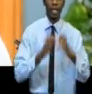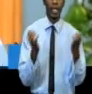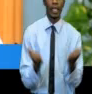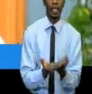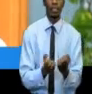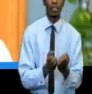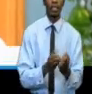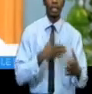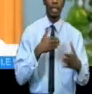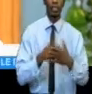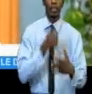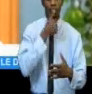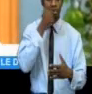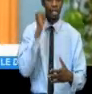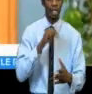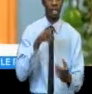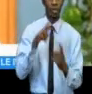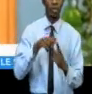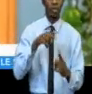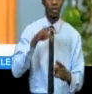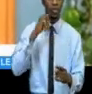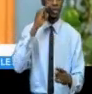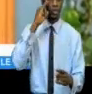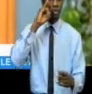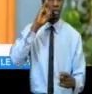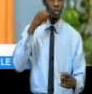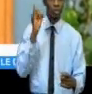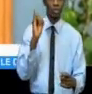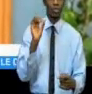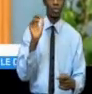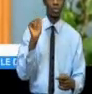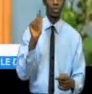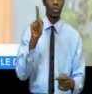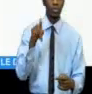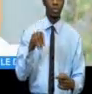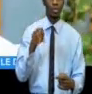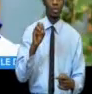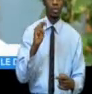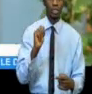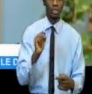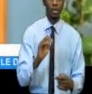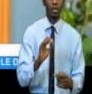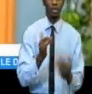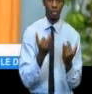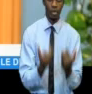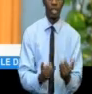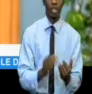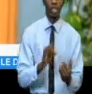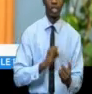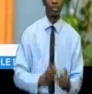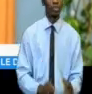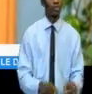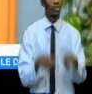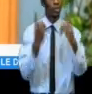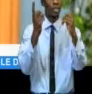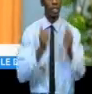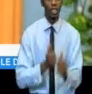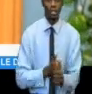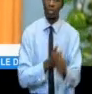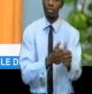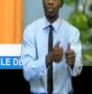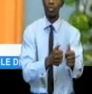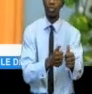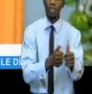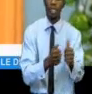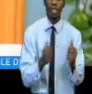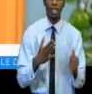en train de partir aussi aujourd'hui au Japon rejoindre l'équipe. Je crois le ministre par oubli, chaque fois